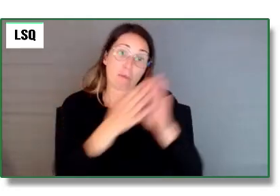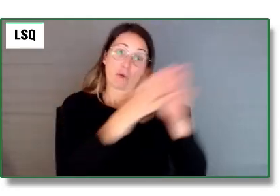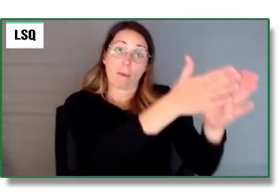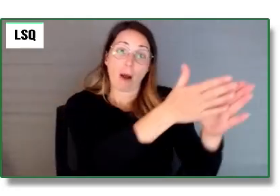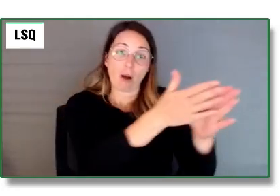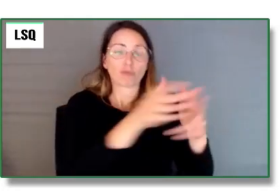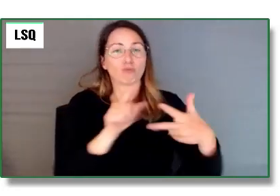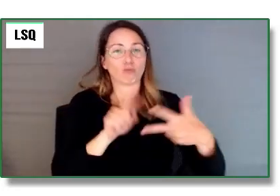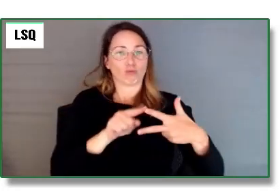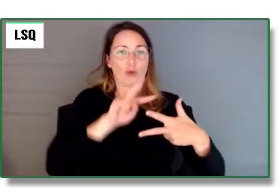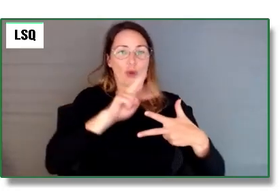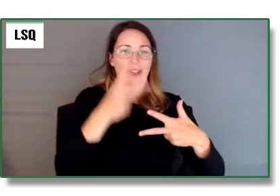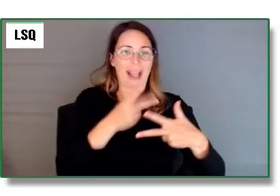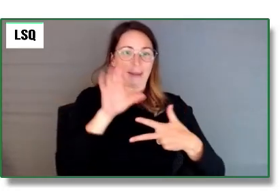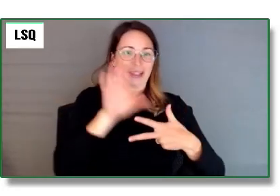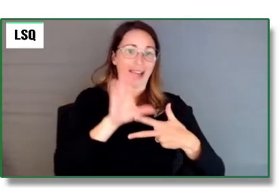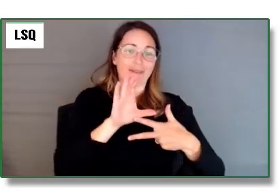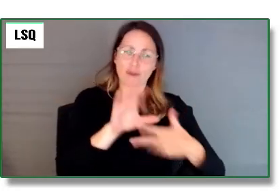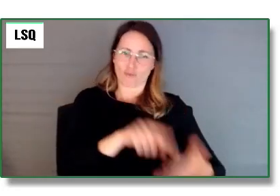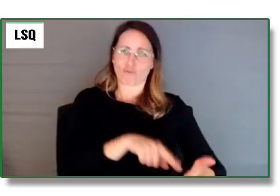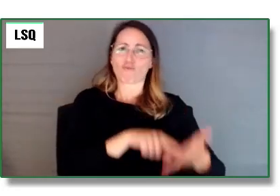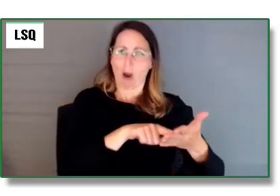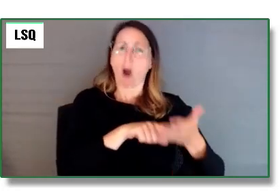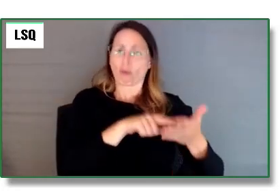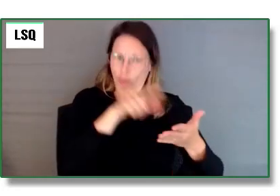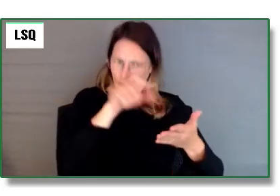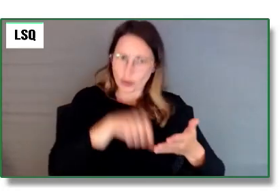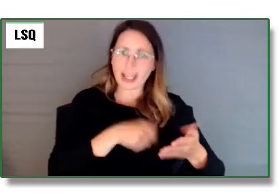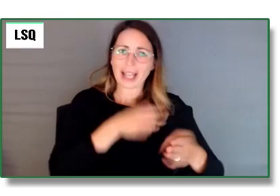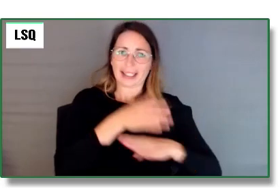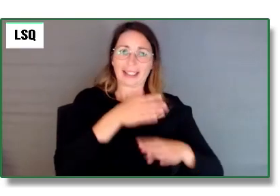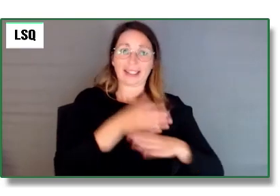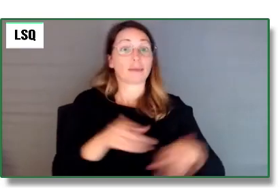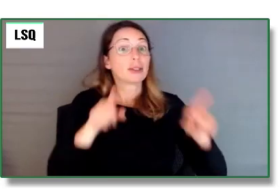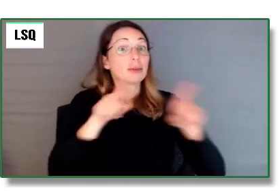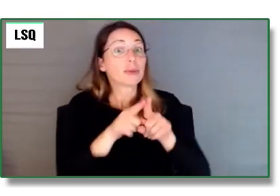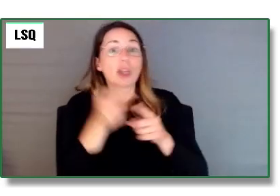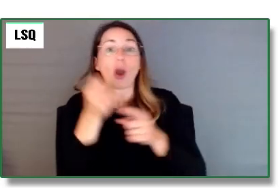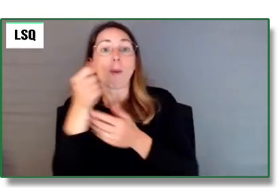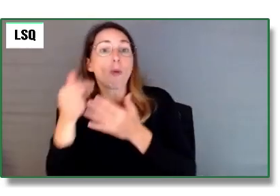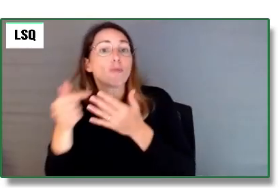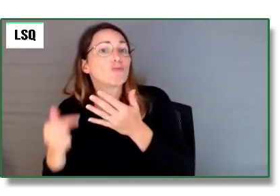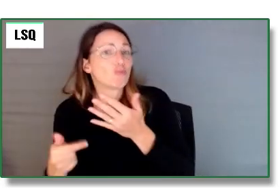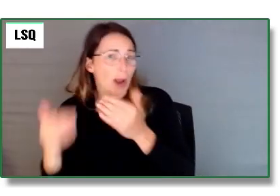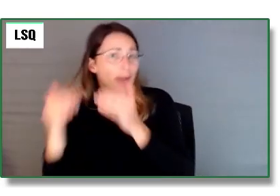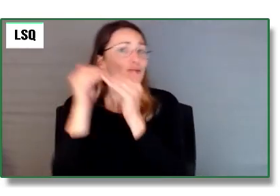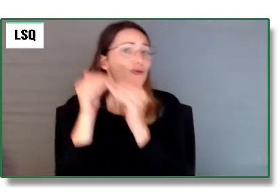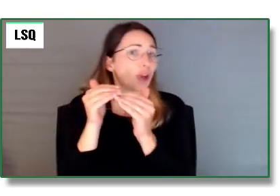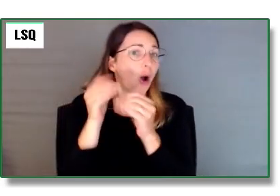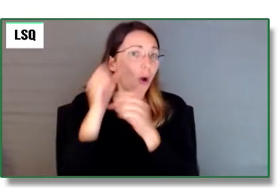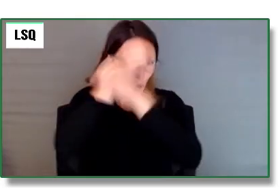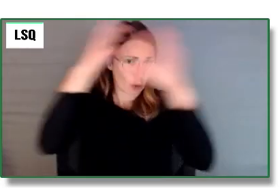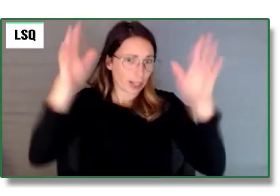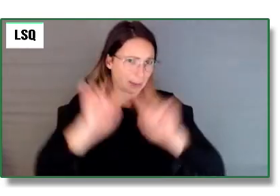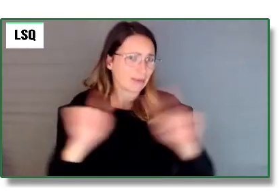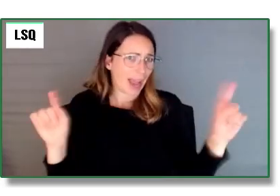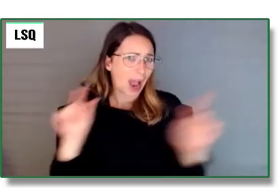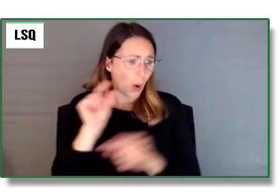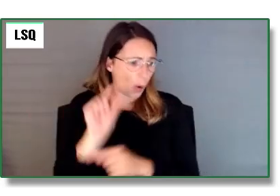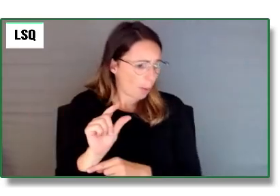l'accessibilité, mais représente aussi des éléments d'inclusion, qui est un concept distinct et qu'il faut souligner.